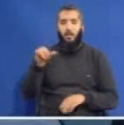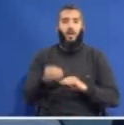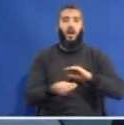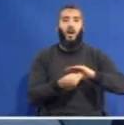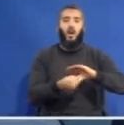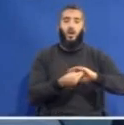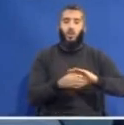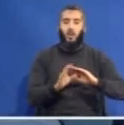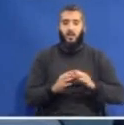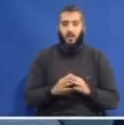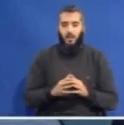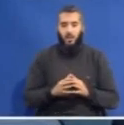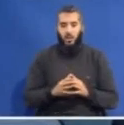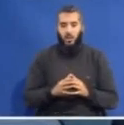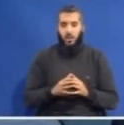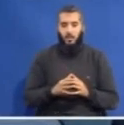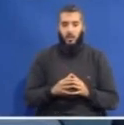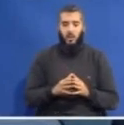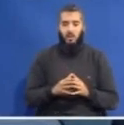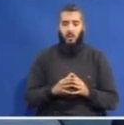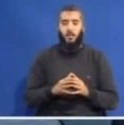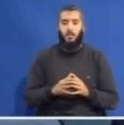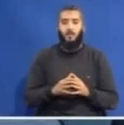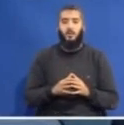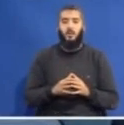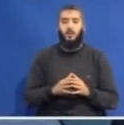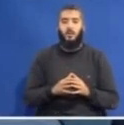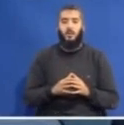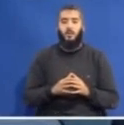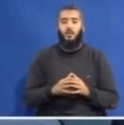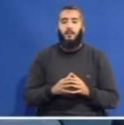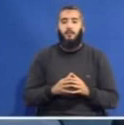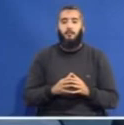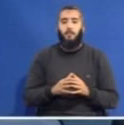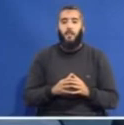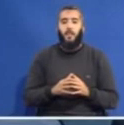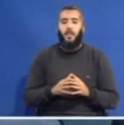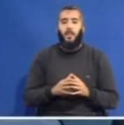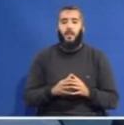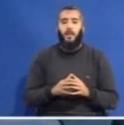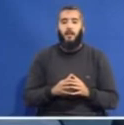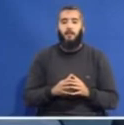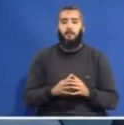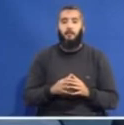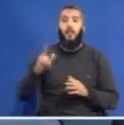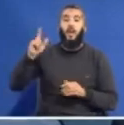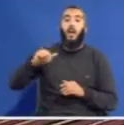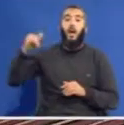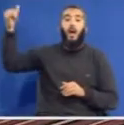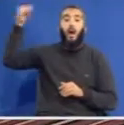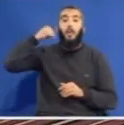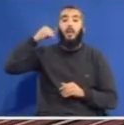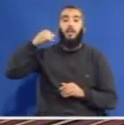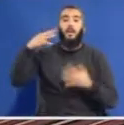ربي يبعدهم عليك ويوفقك لكل خير. في الدقائق الأخيرة من البرنامج استضيف أختنا مريم.